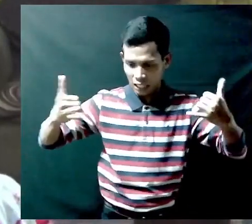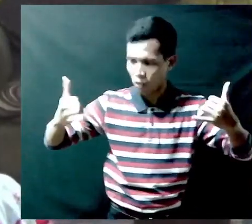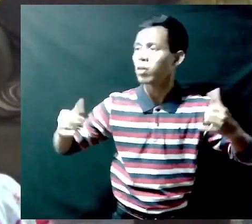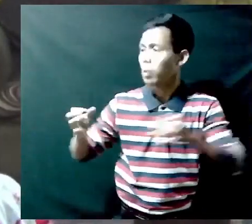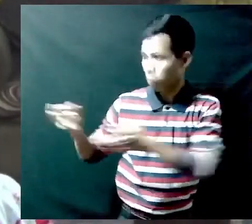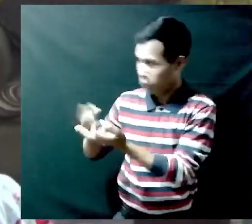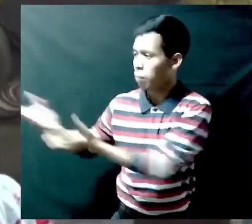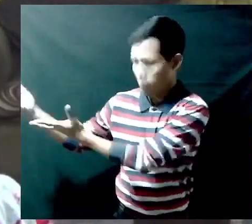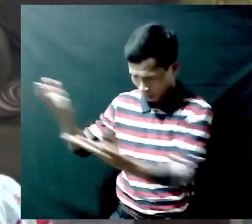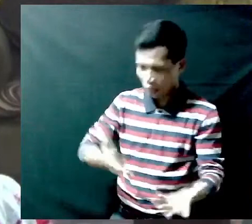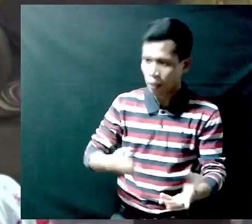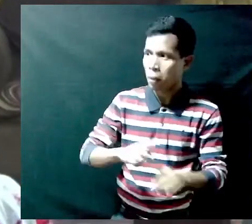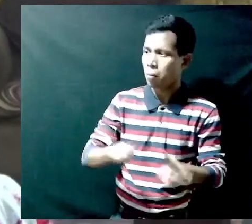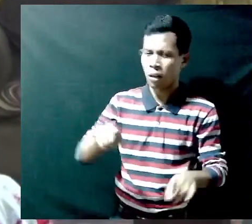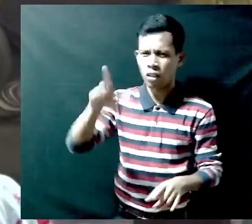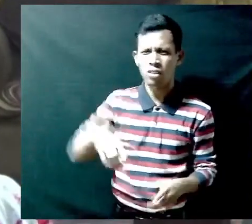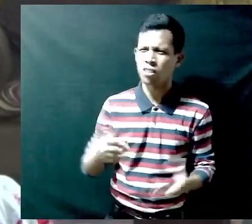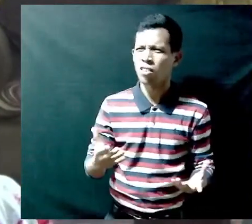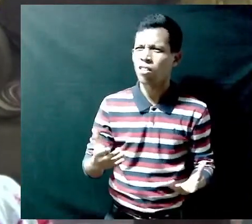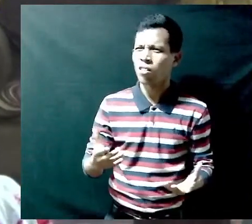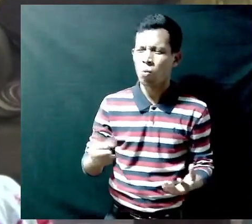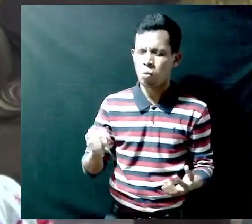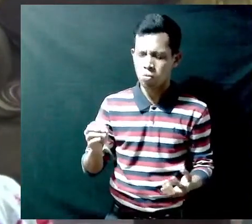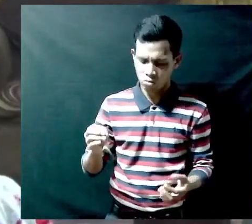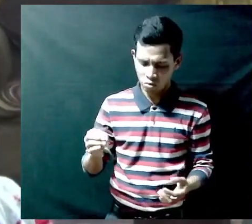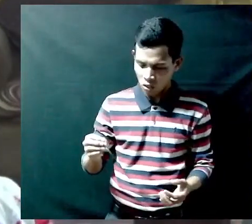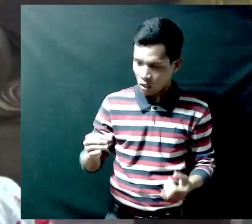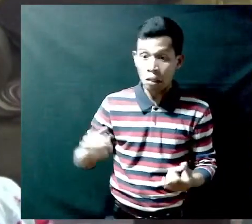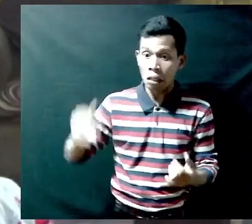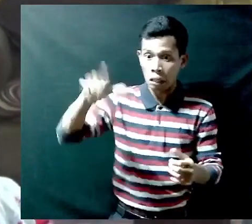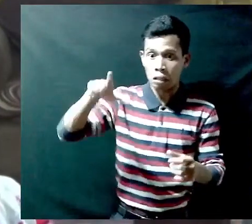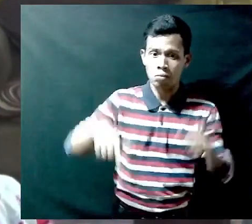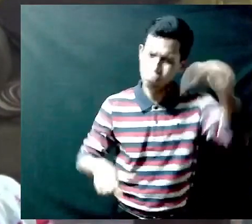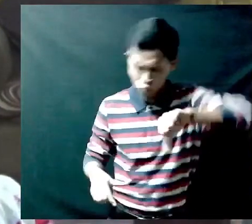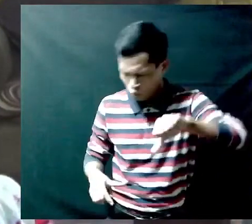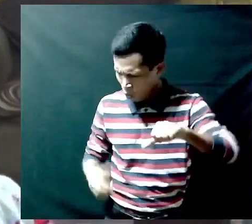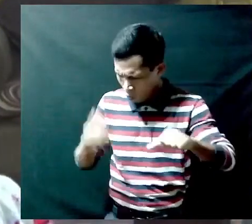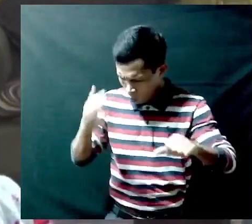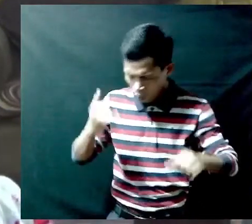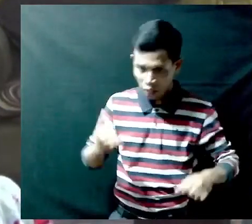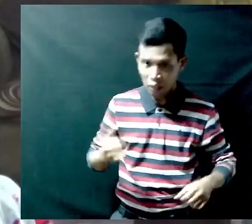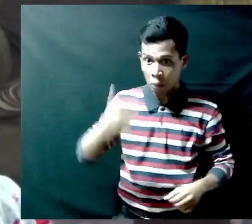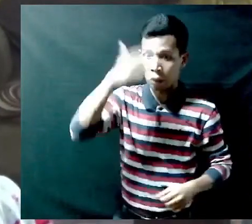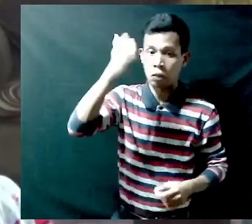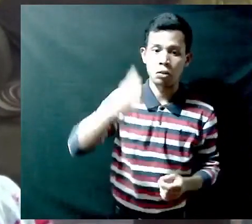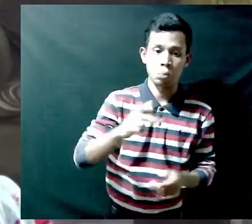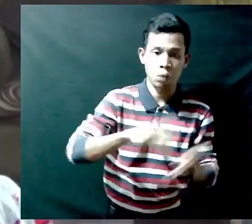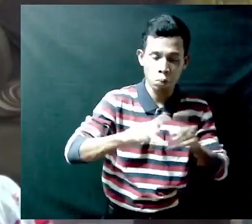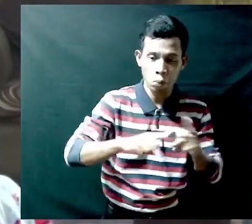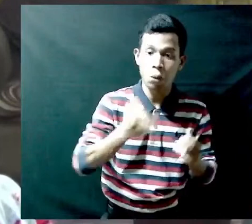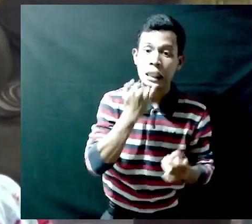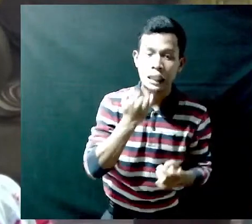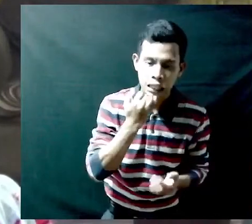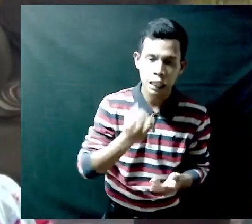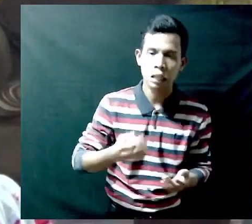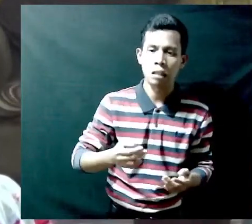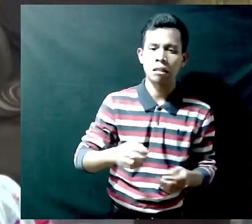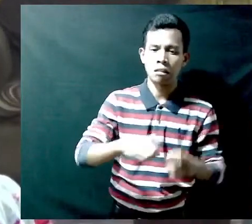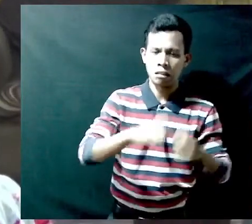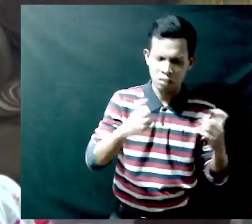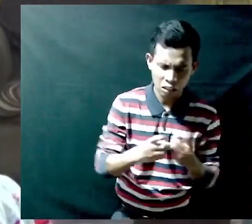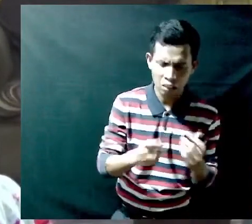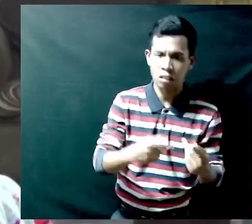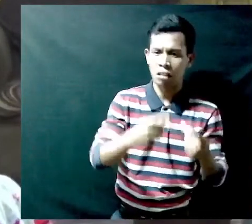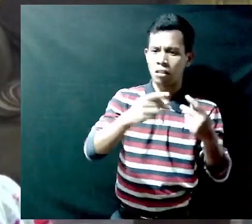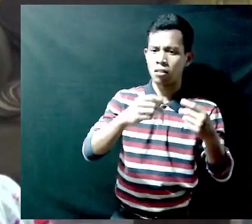Eli, si Eli ikinamatay yung balita. Ano nangyari? Nawala yung presence ni Lord.